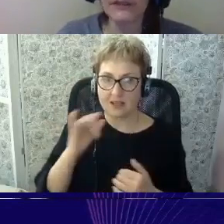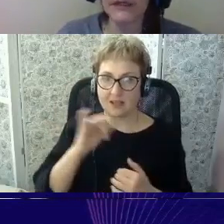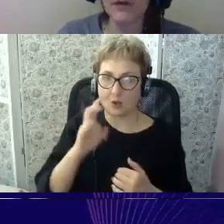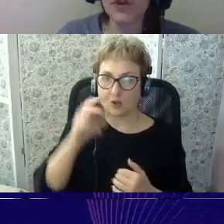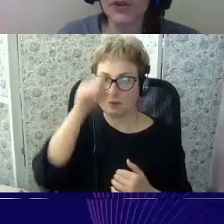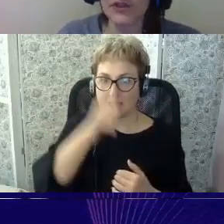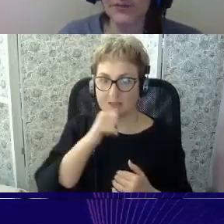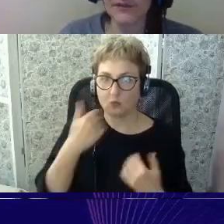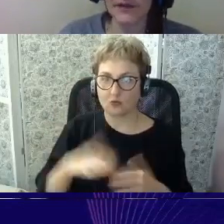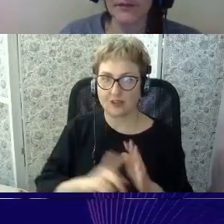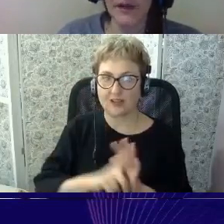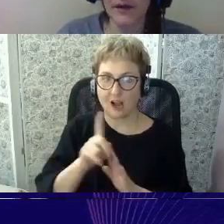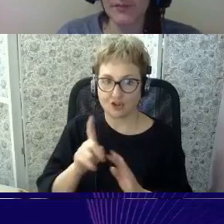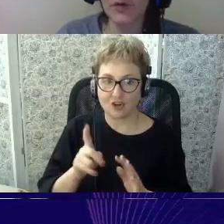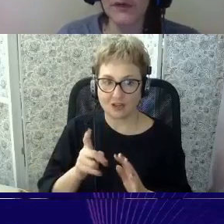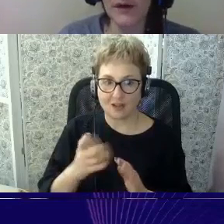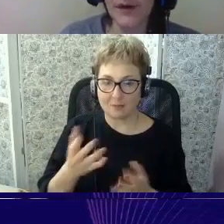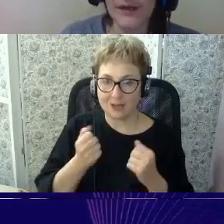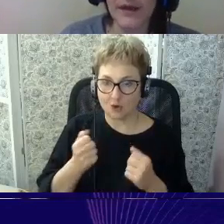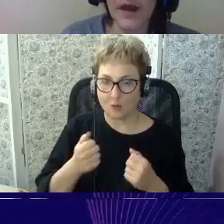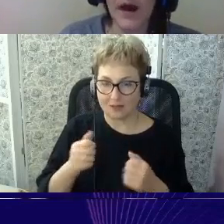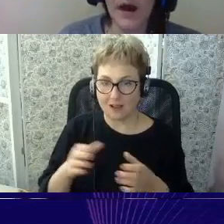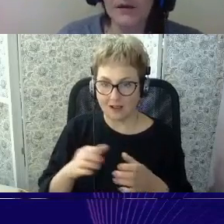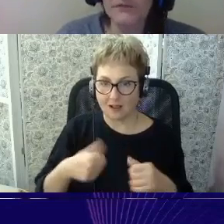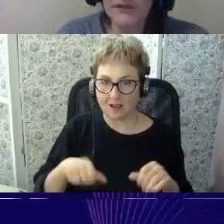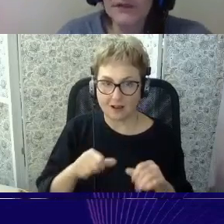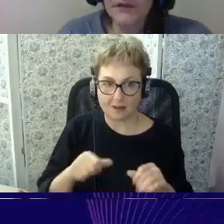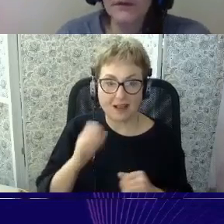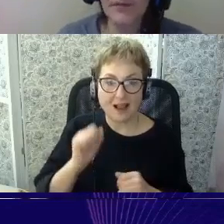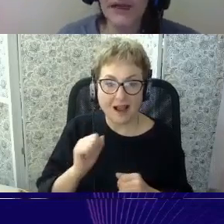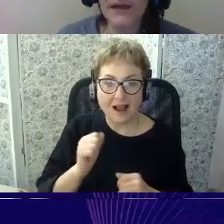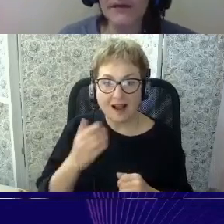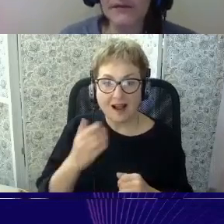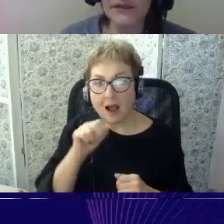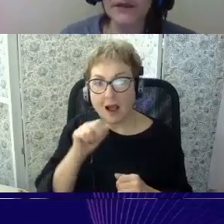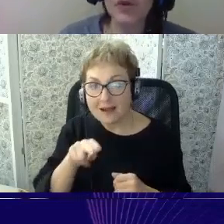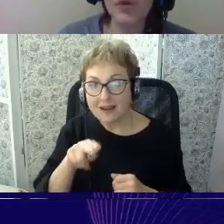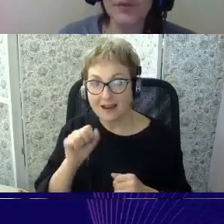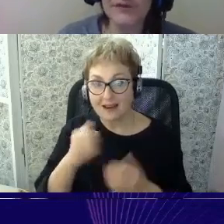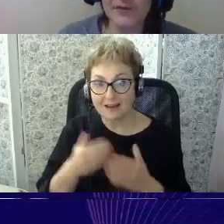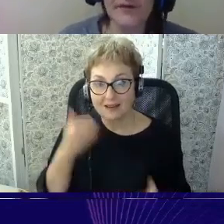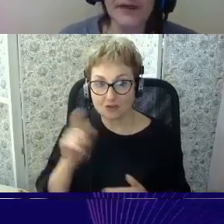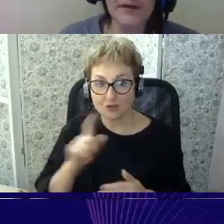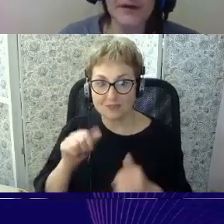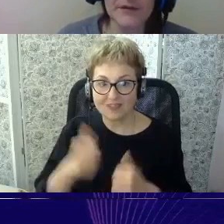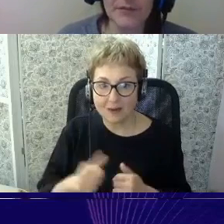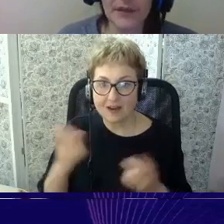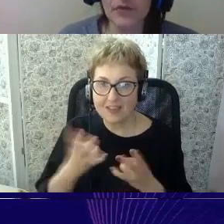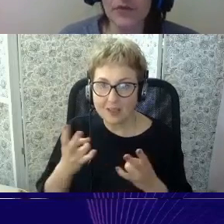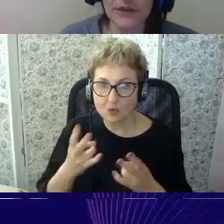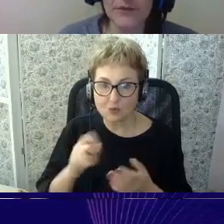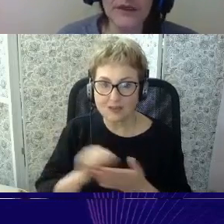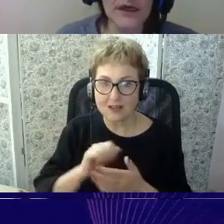июне месяце, когда уже началась приемная кампания, а где-то в апреле, для того, чтобы сформировать